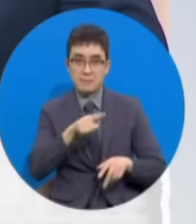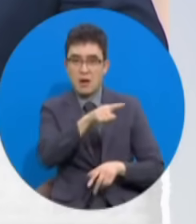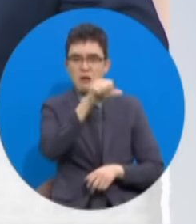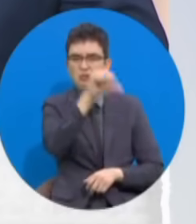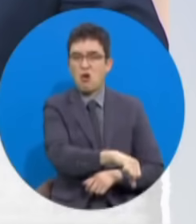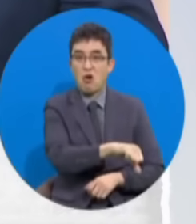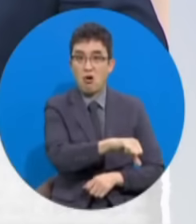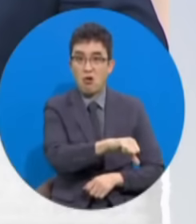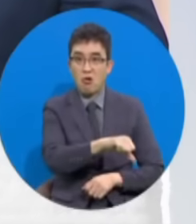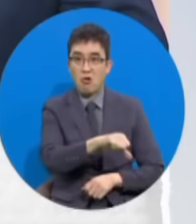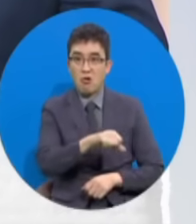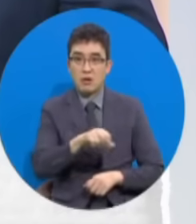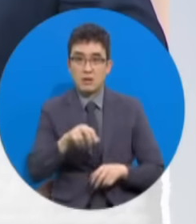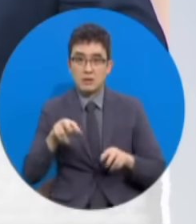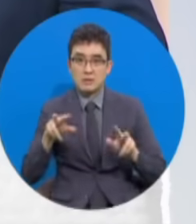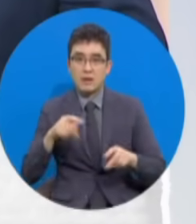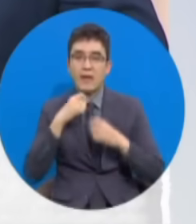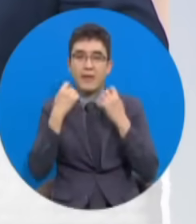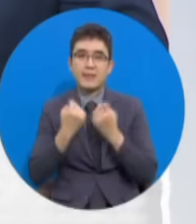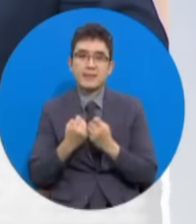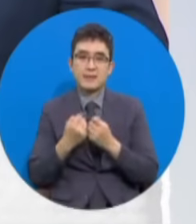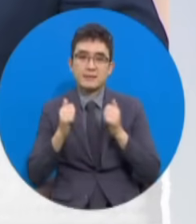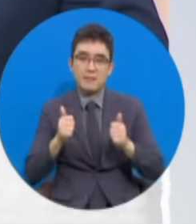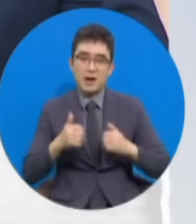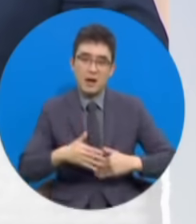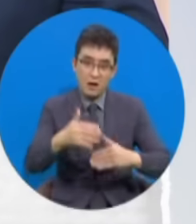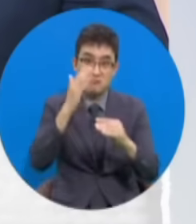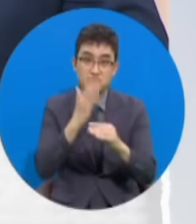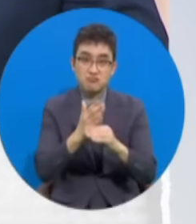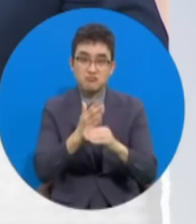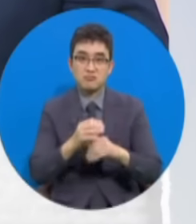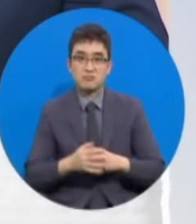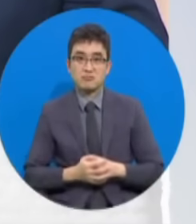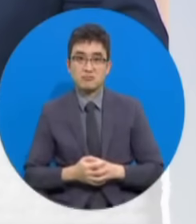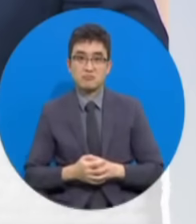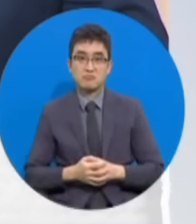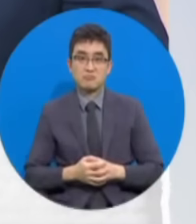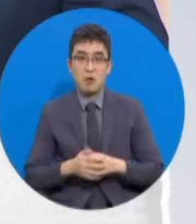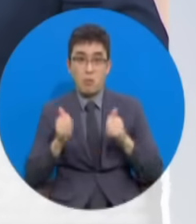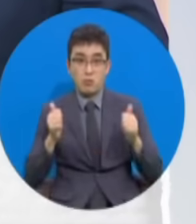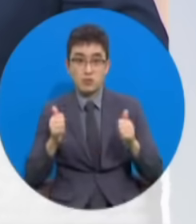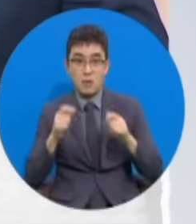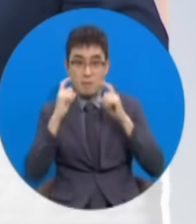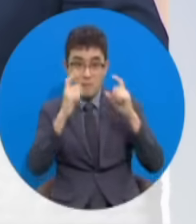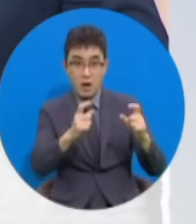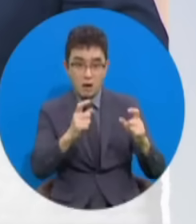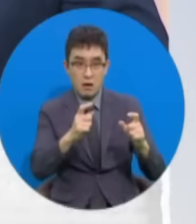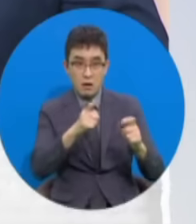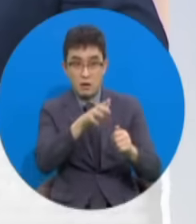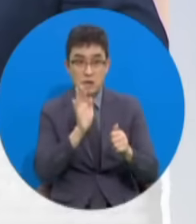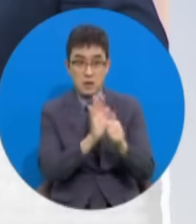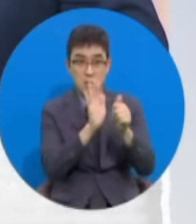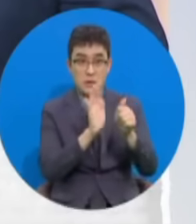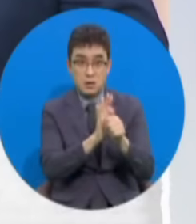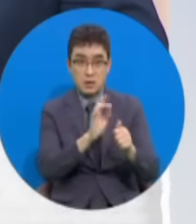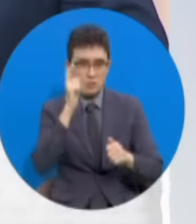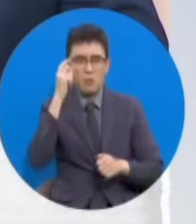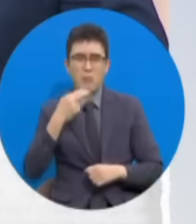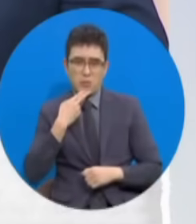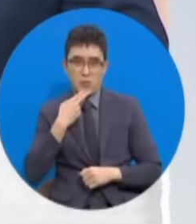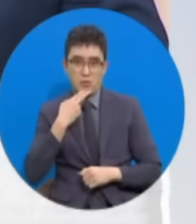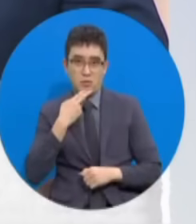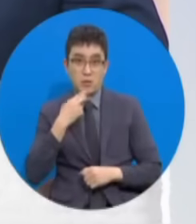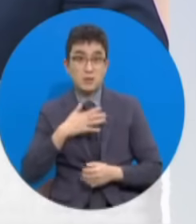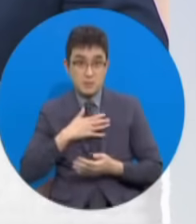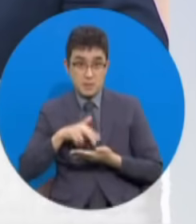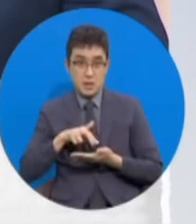때문에 이런 사실 개인의 재판까지 온 것이라고 보고 있거든요. 이미 법원에서 판결을 받은 개인의 재판을 두둔할 생각은 저는 추호도 없습니다.